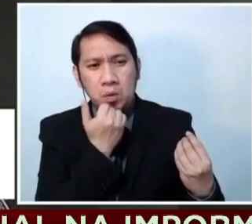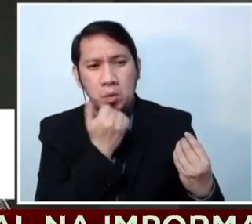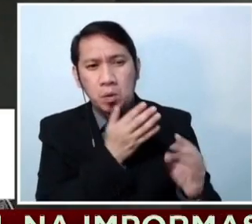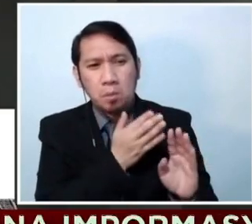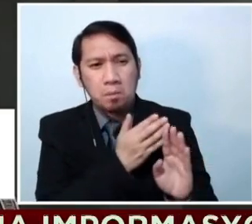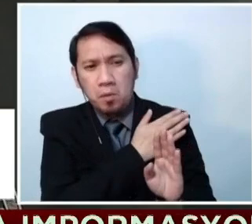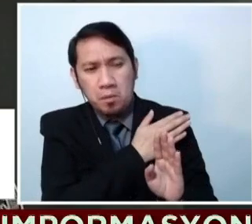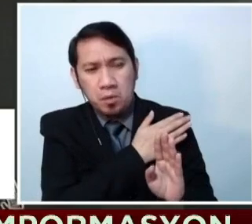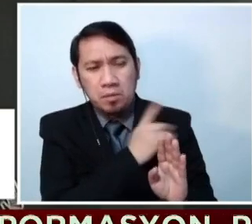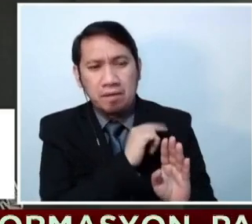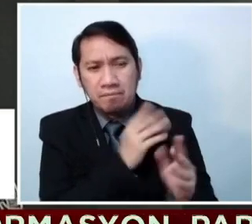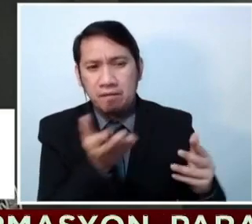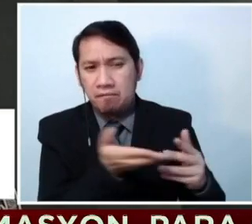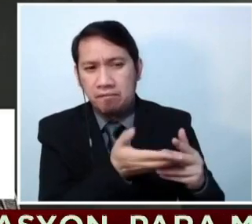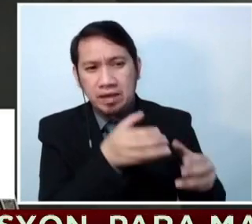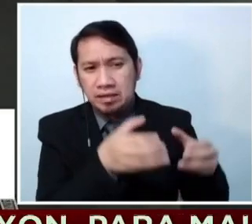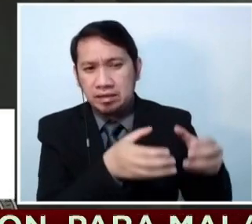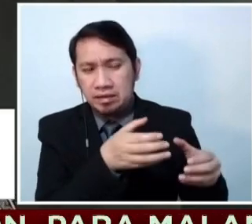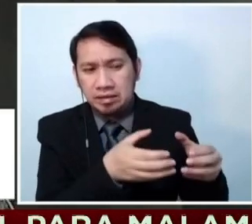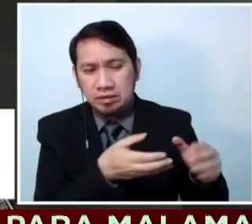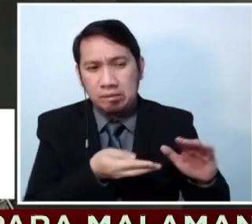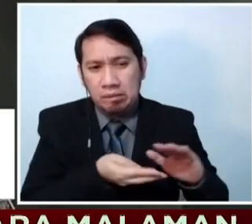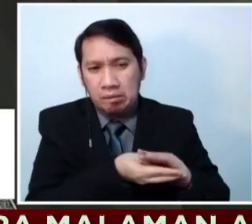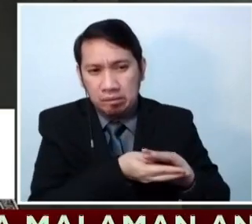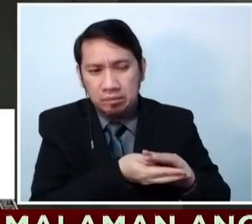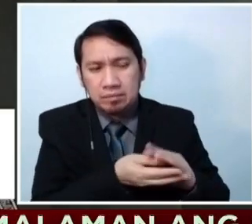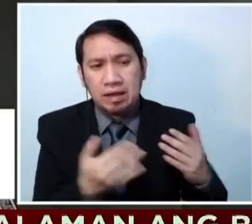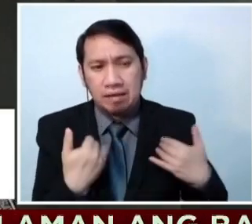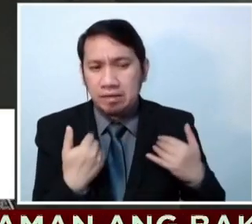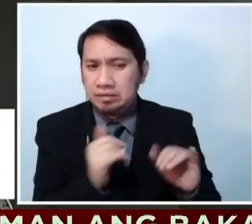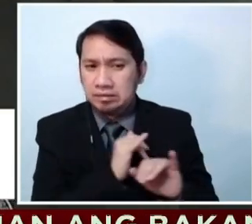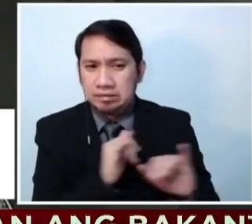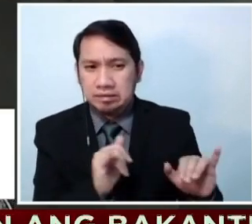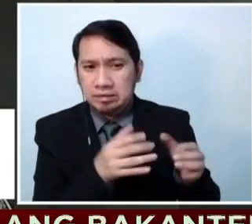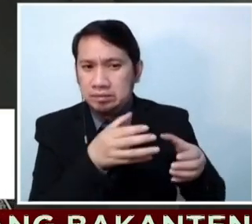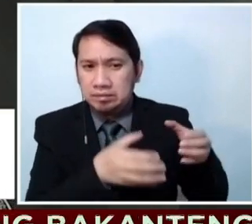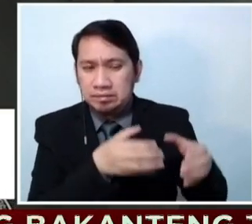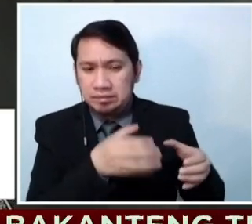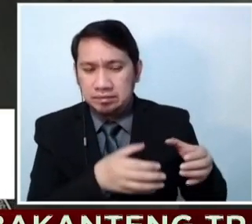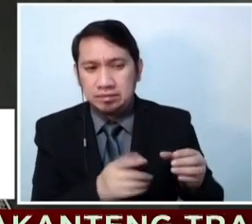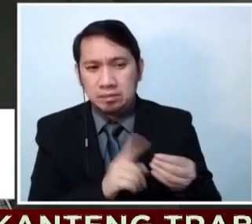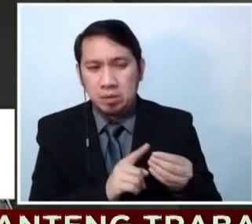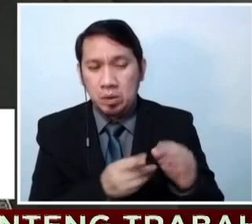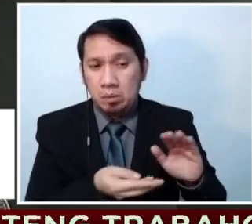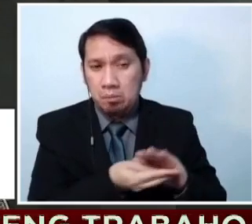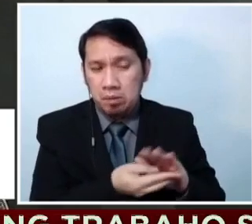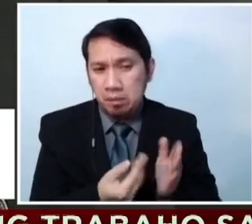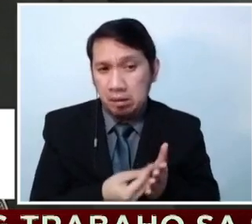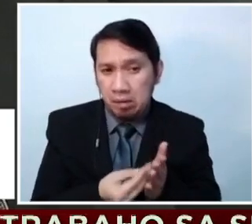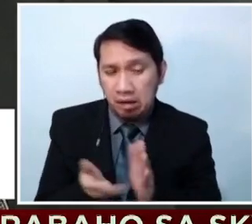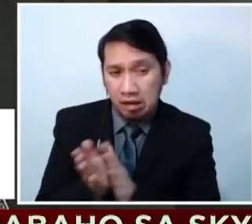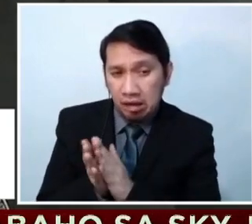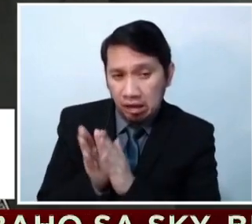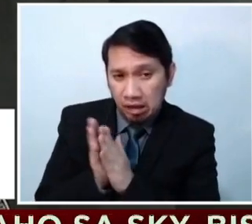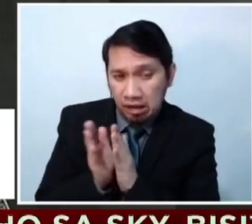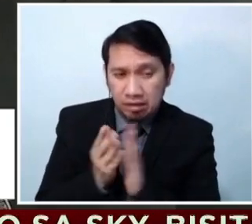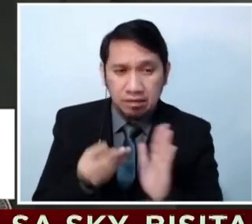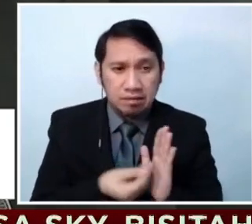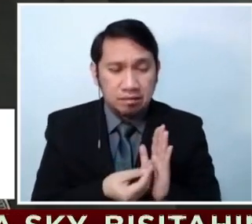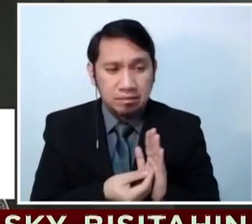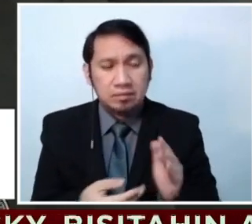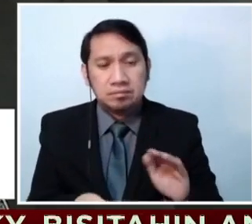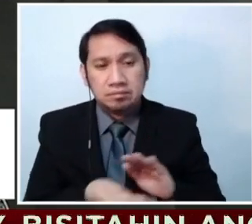rin siya before ng case, ano, tungkol din dito sa panghihingi ng pera. Pero